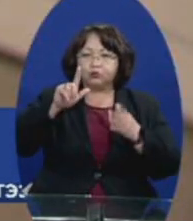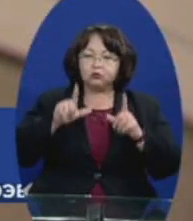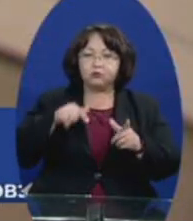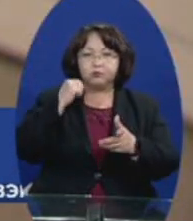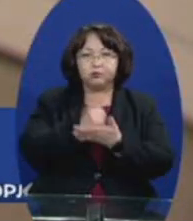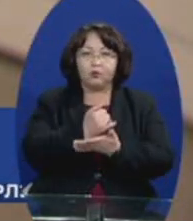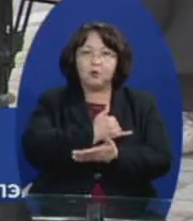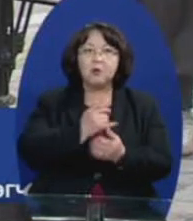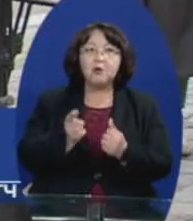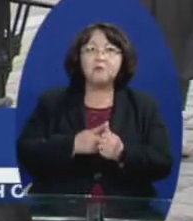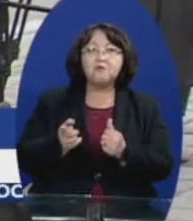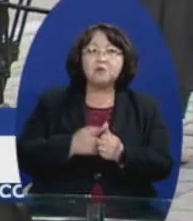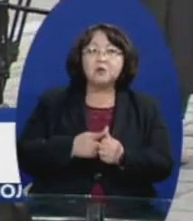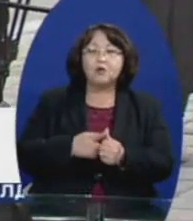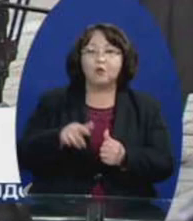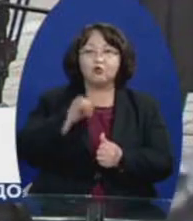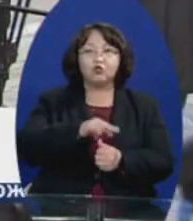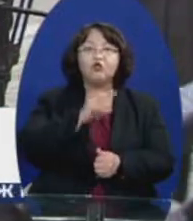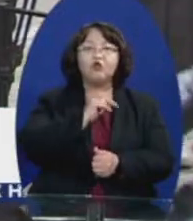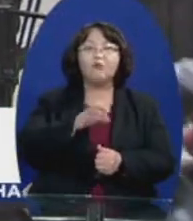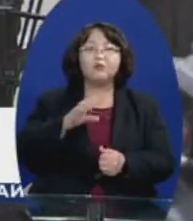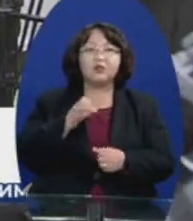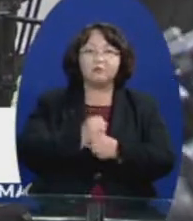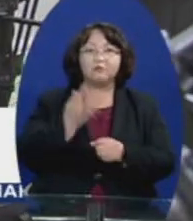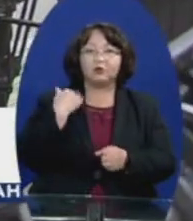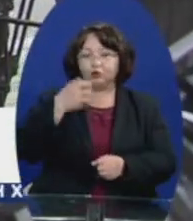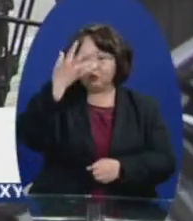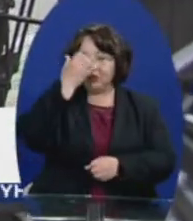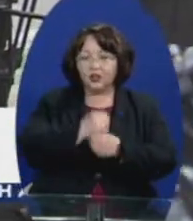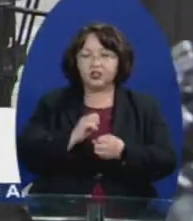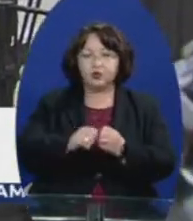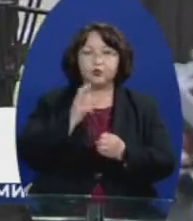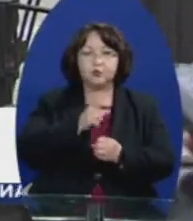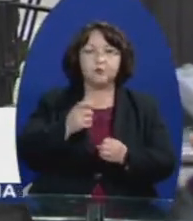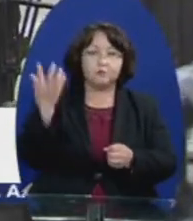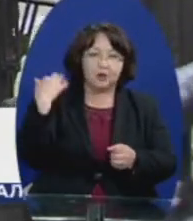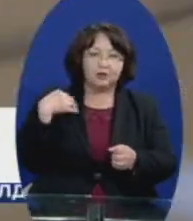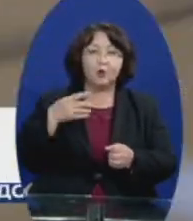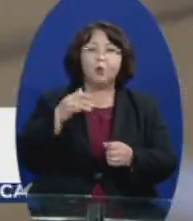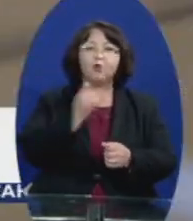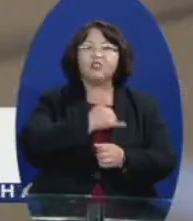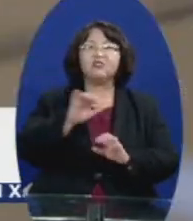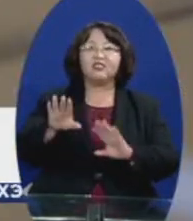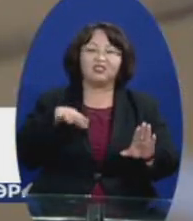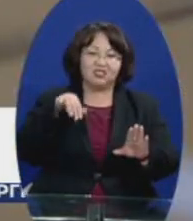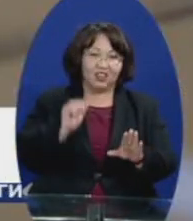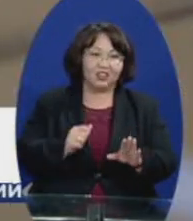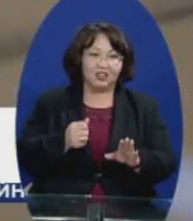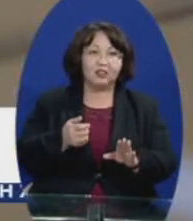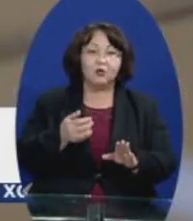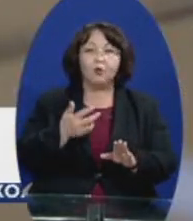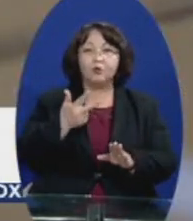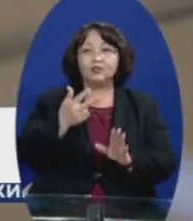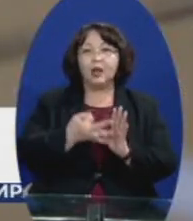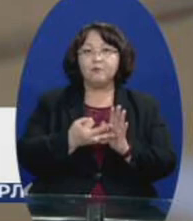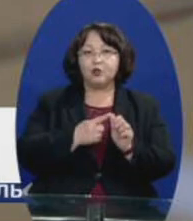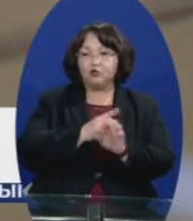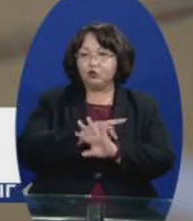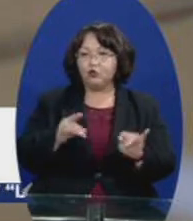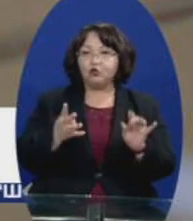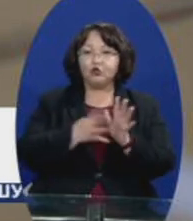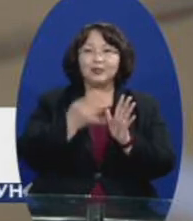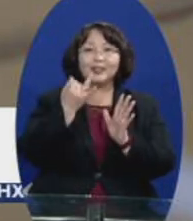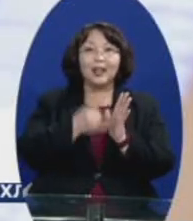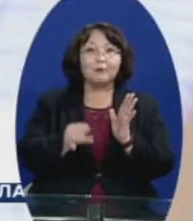дүгнэлтээс эхлээд төрийн өмчит компаниудын удирдлагуудын цалингийн мэдээлэл байна. Өнгөрсөн хугацаанд нийтдээ 38 нэр төрлийн 970 гаруй мянган